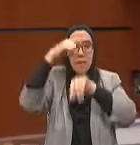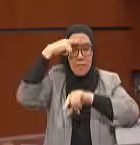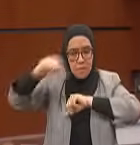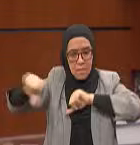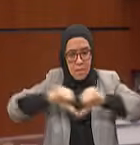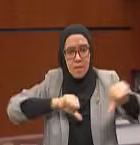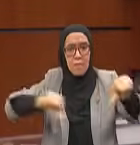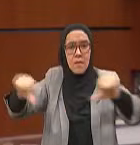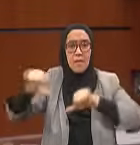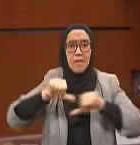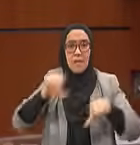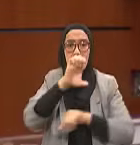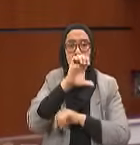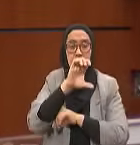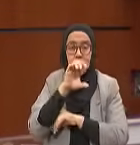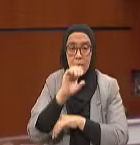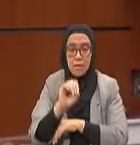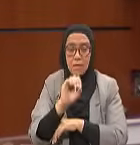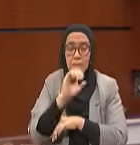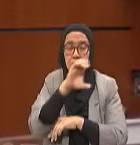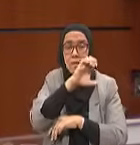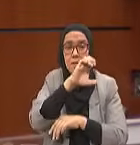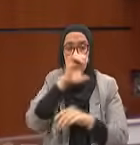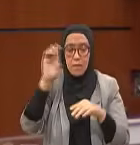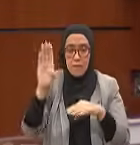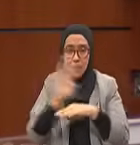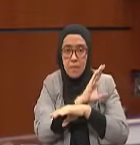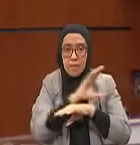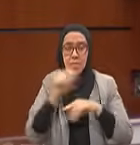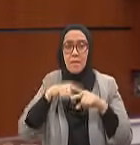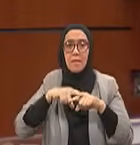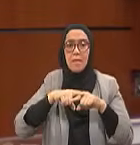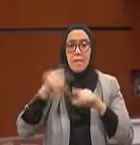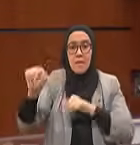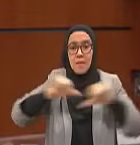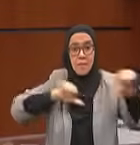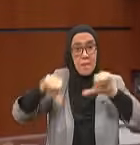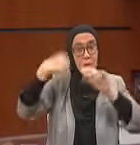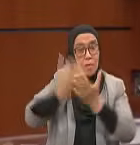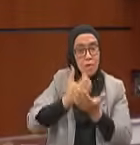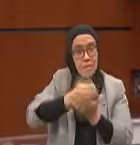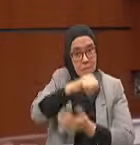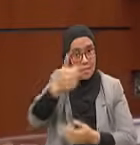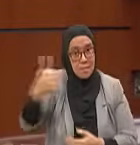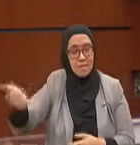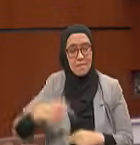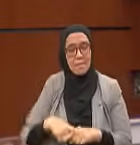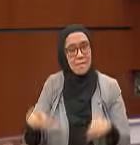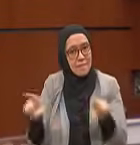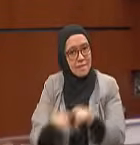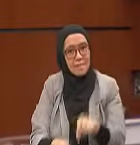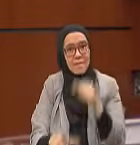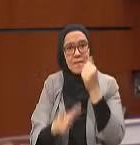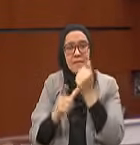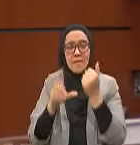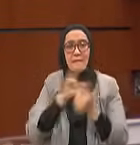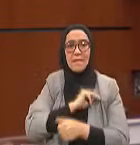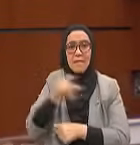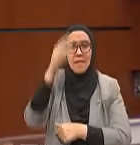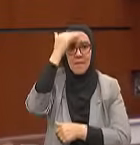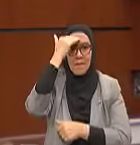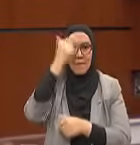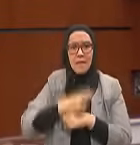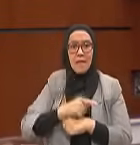activity iqamah dan activator comment perekonomian yang lain seperti yang WiFi semalaman diketahui Sabah dan Serawak juga